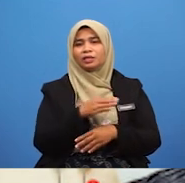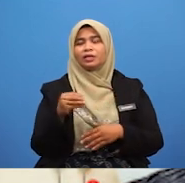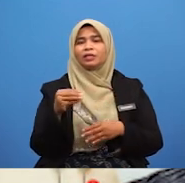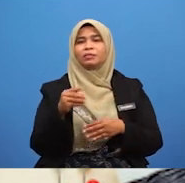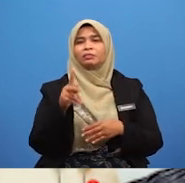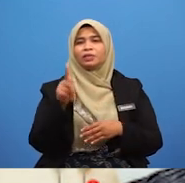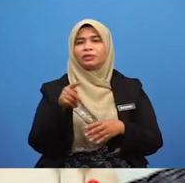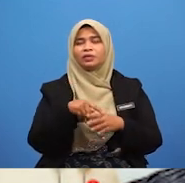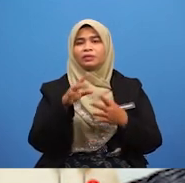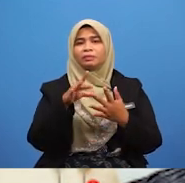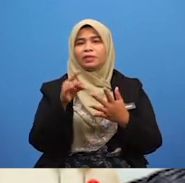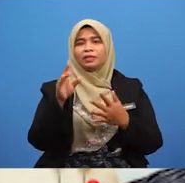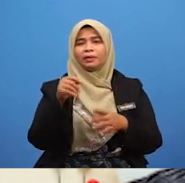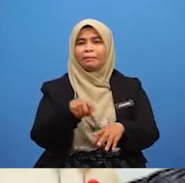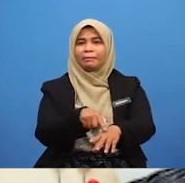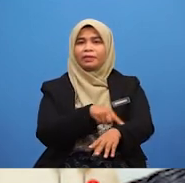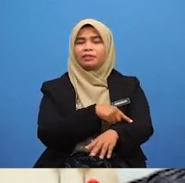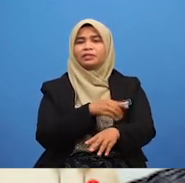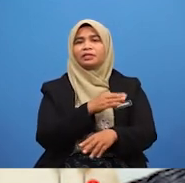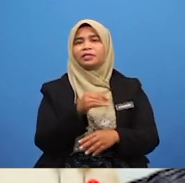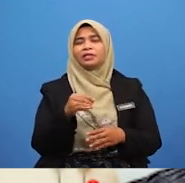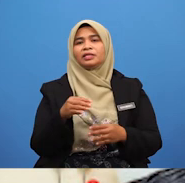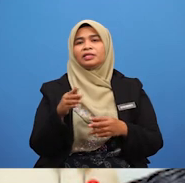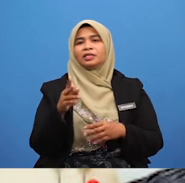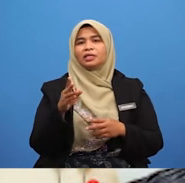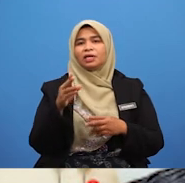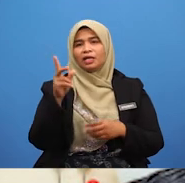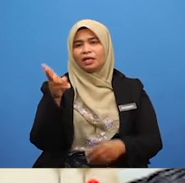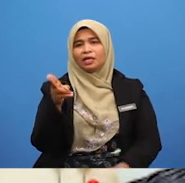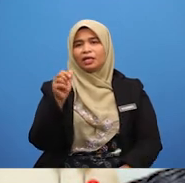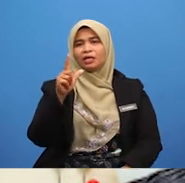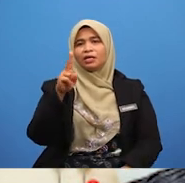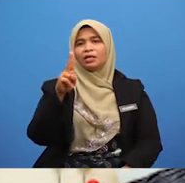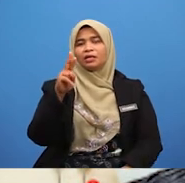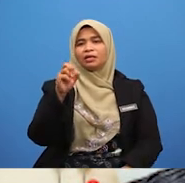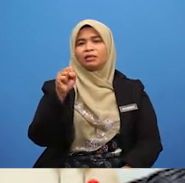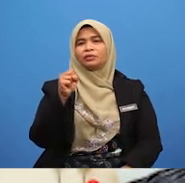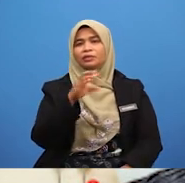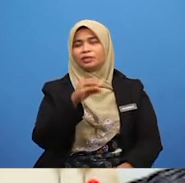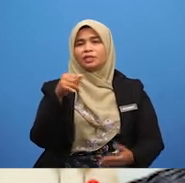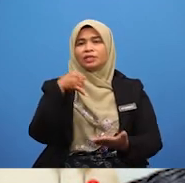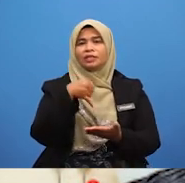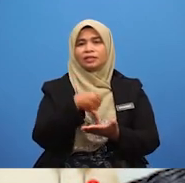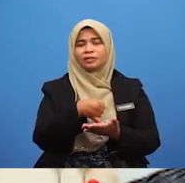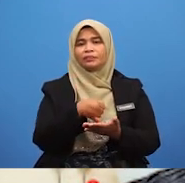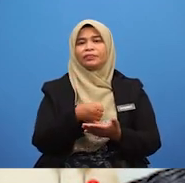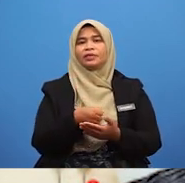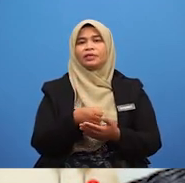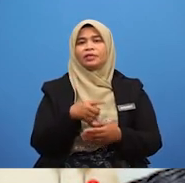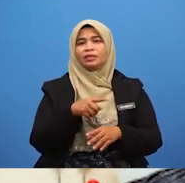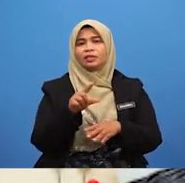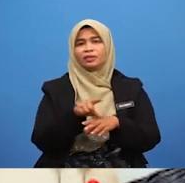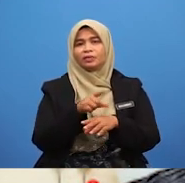yang panjang, halus dan tajam. Ia digunakan untuk